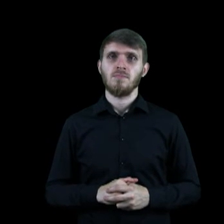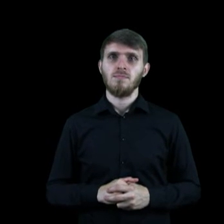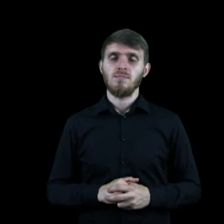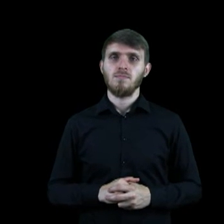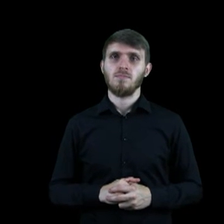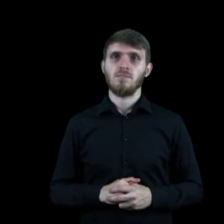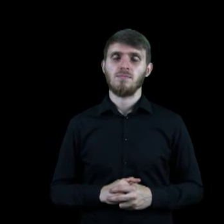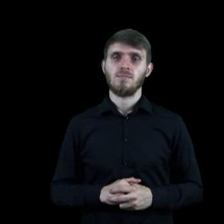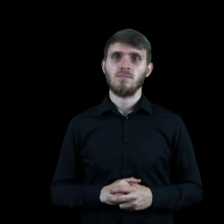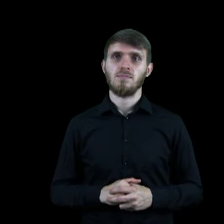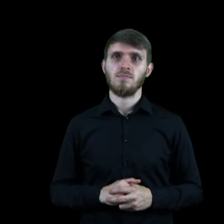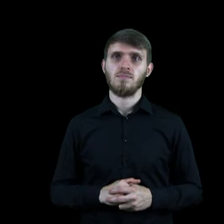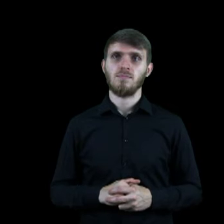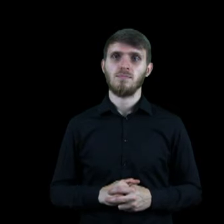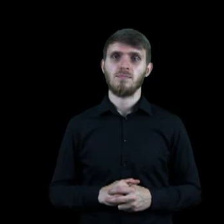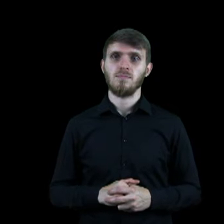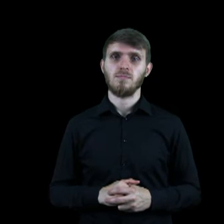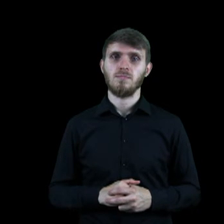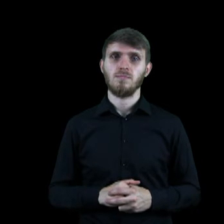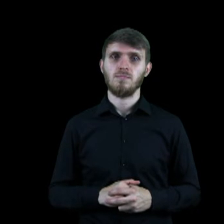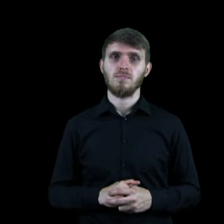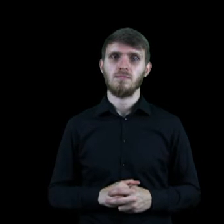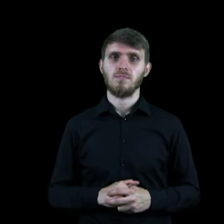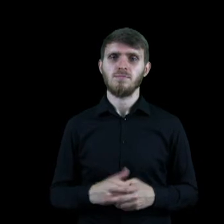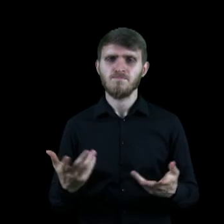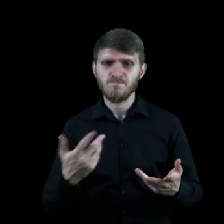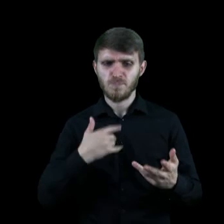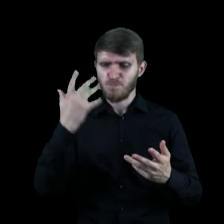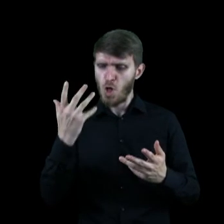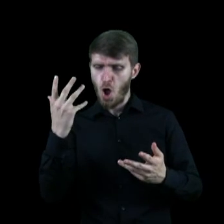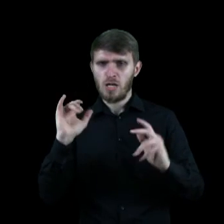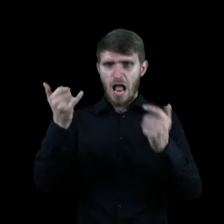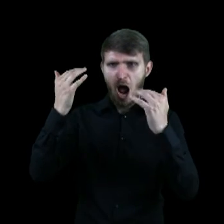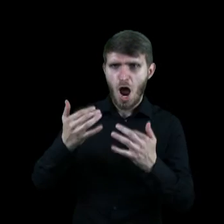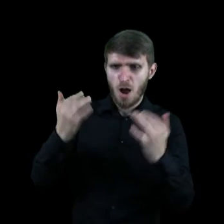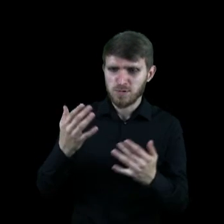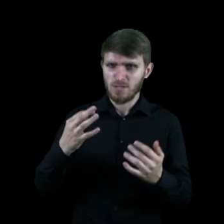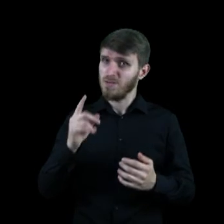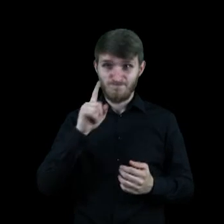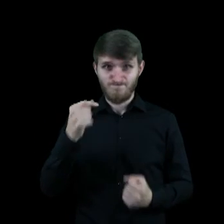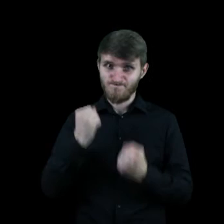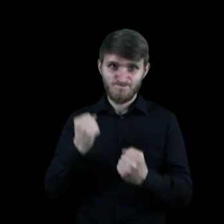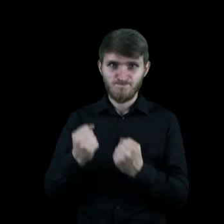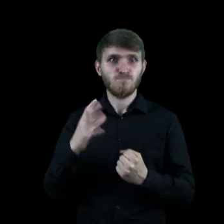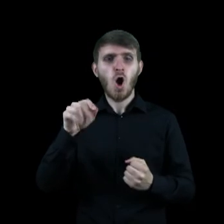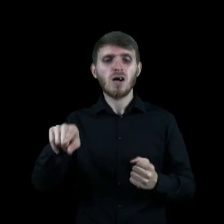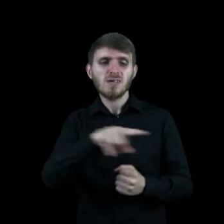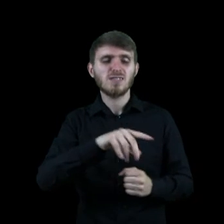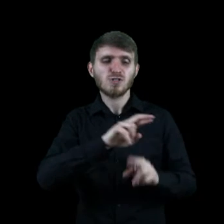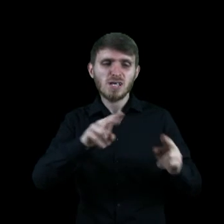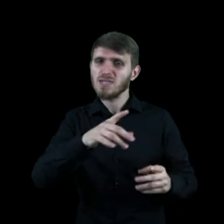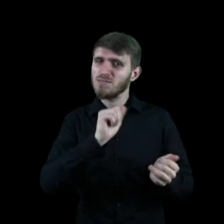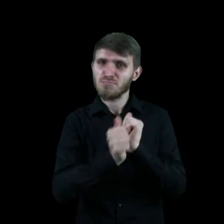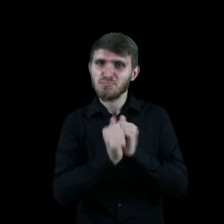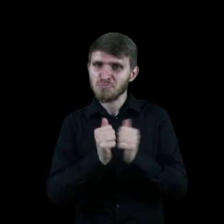dóbr i usług. Koszyk dóbr i usług. I spróbuję określić, jaki